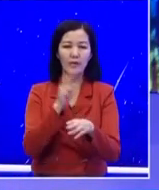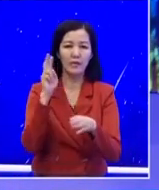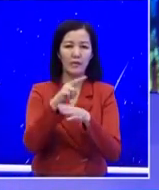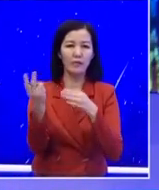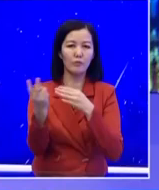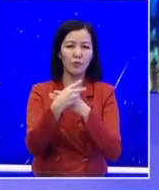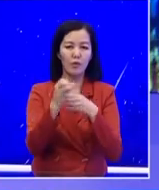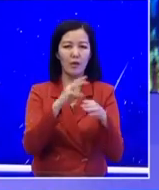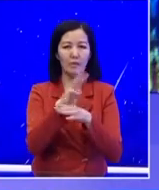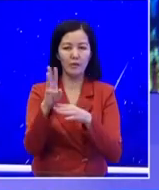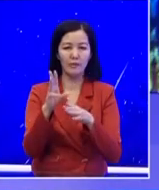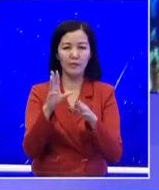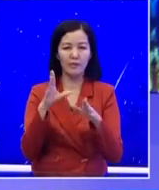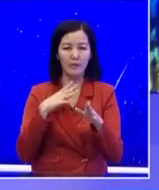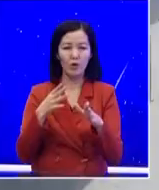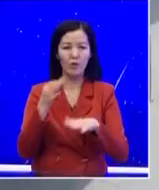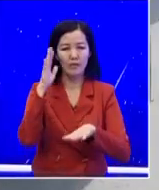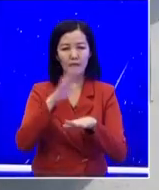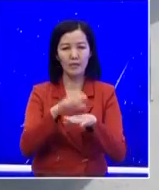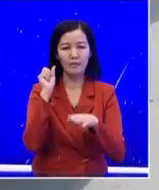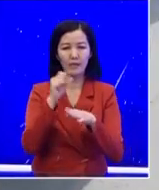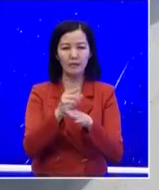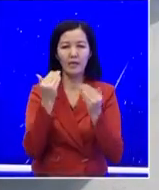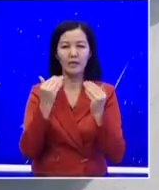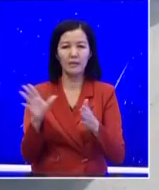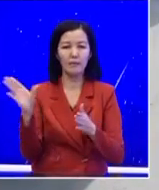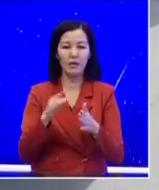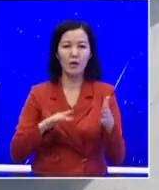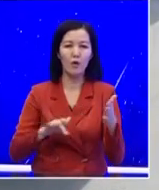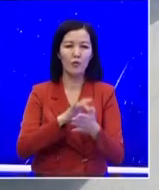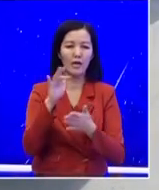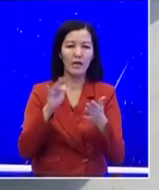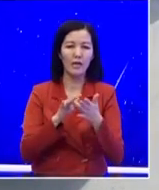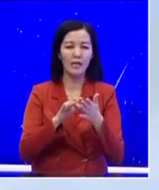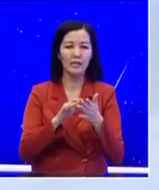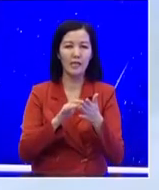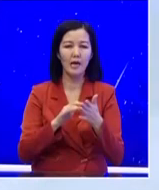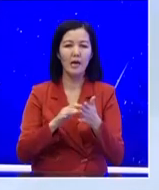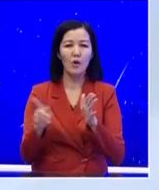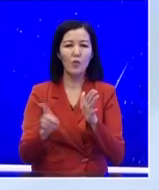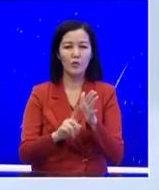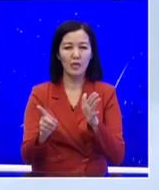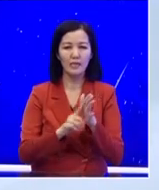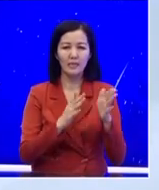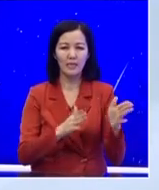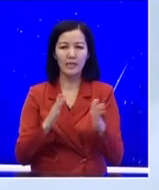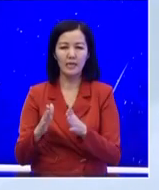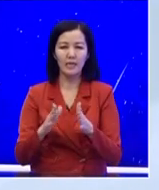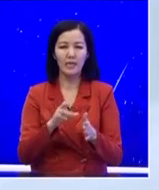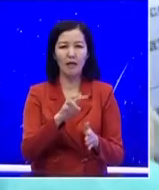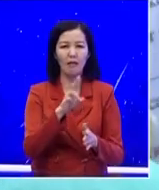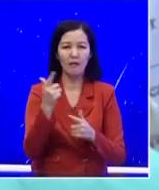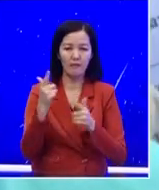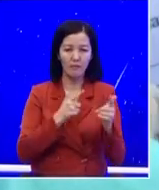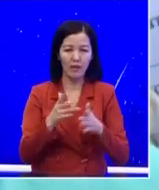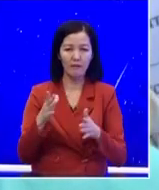өтуі қамтамасыз етіліп жатыр. Облыс әкімі тапсырмасымен қазіргі таңда барлық қалаларда қозғалысты реттейтін тиісті алгоритм